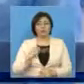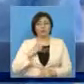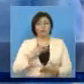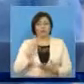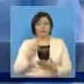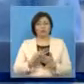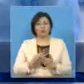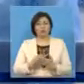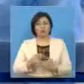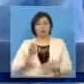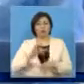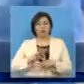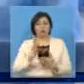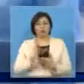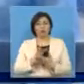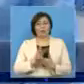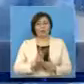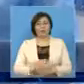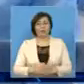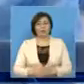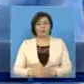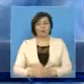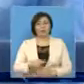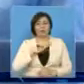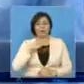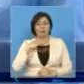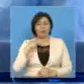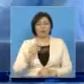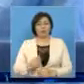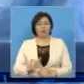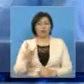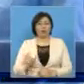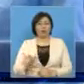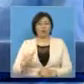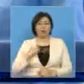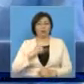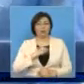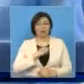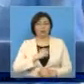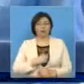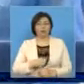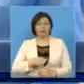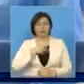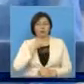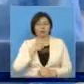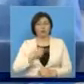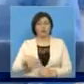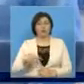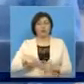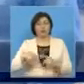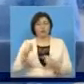оған мүлдем мән беріп отқан жоқ. Қаншама адамдар, өзіміздің жерлестеріміз, жас үлкені болсын, жас кіші